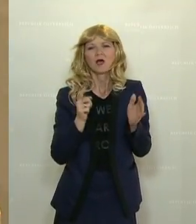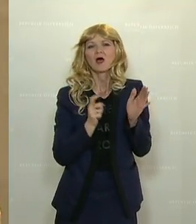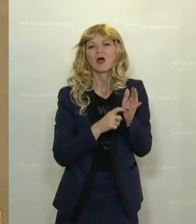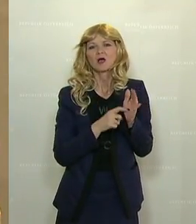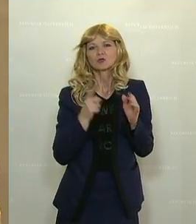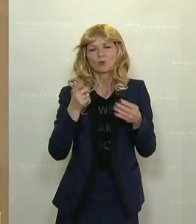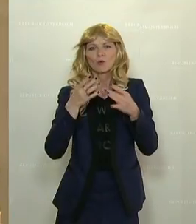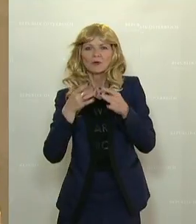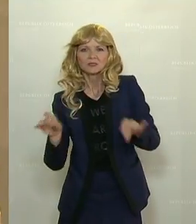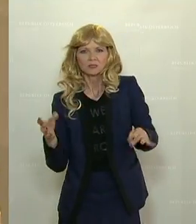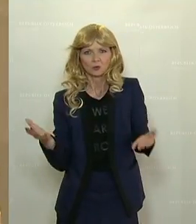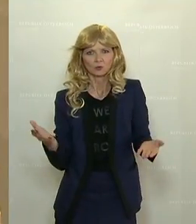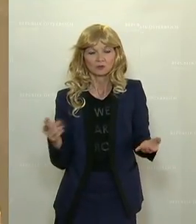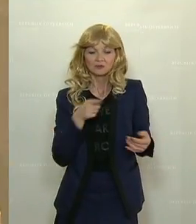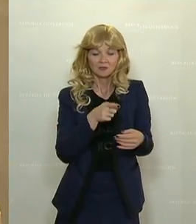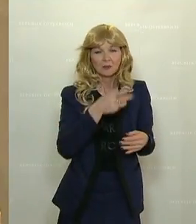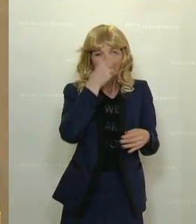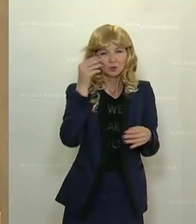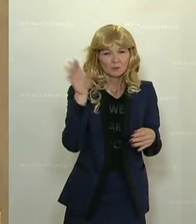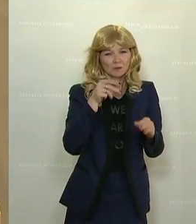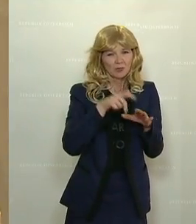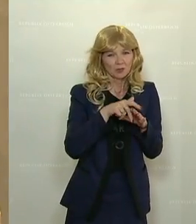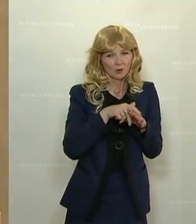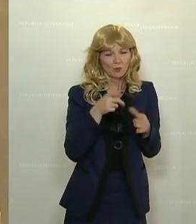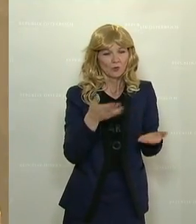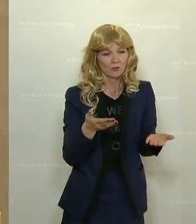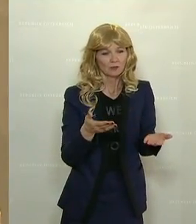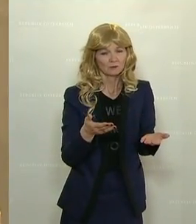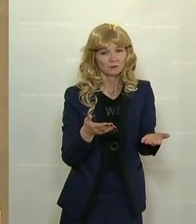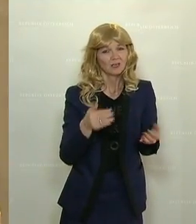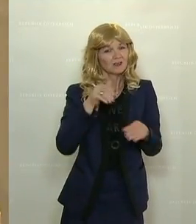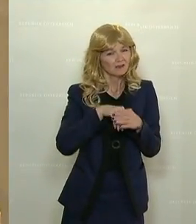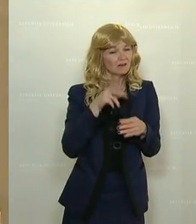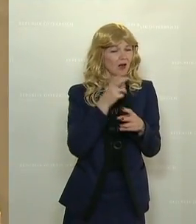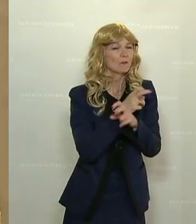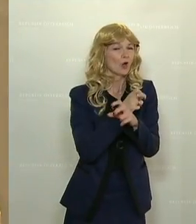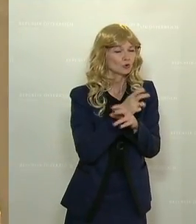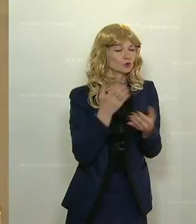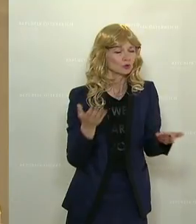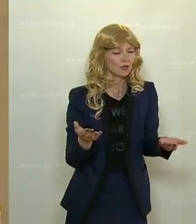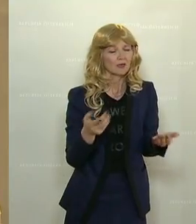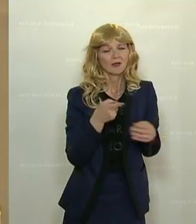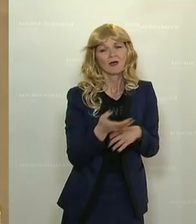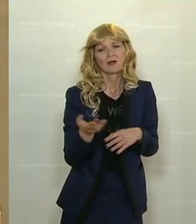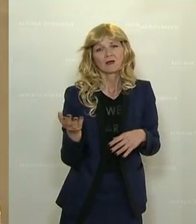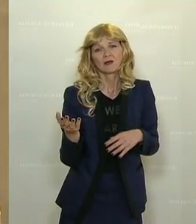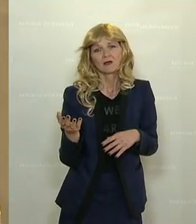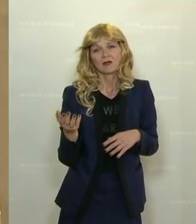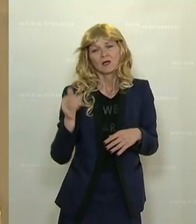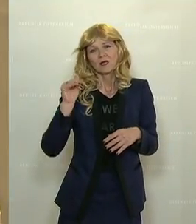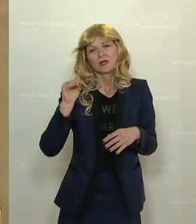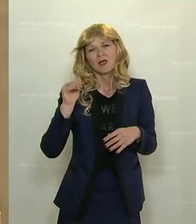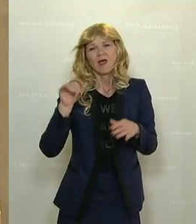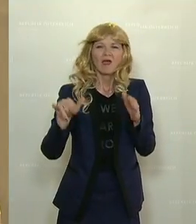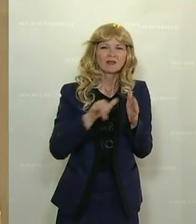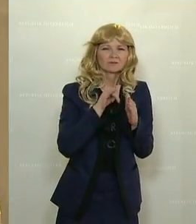Behinderungen. Menschen mit Behinderungen haben in Österreich zwei Möglichkeiten, nämlich einerseits dazu verdammt zu sein, zu Hause zu sitzen und